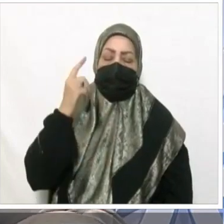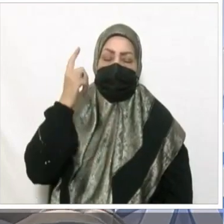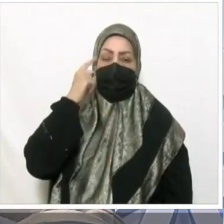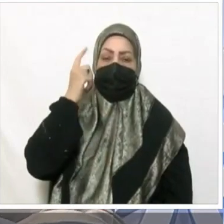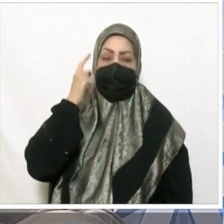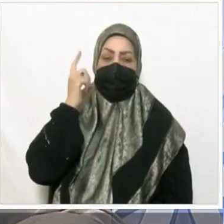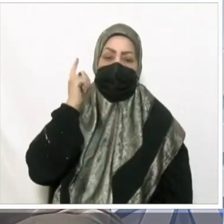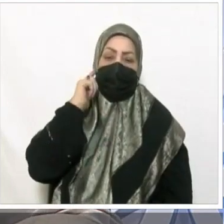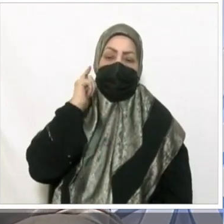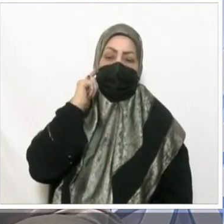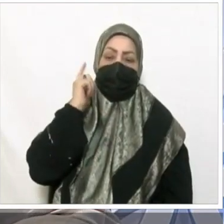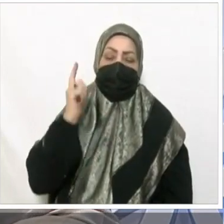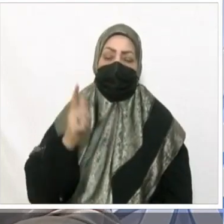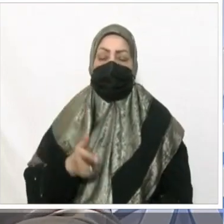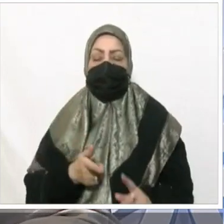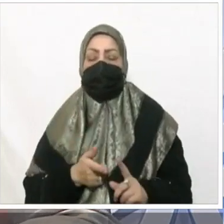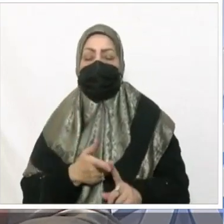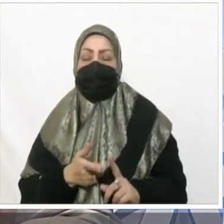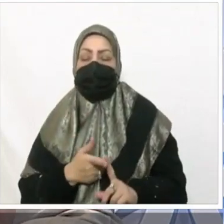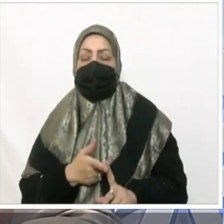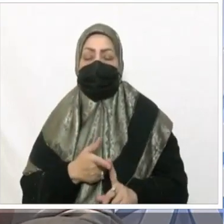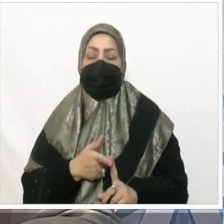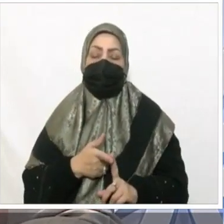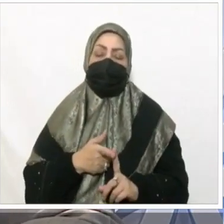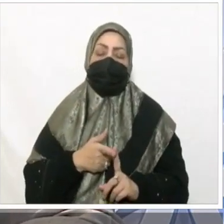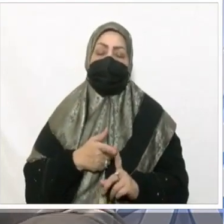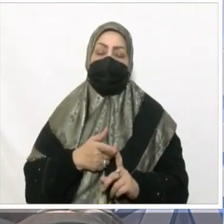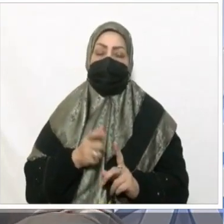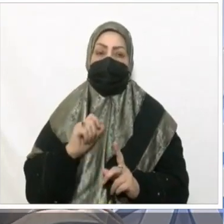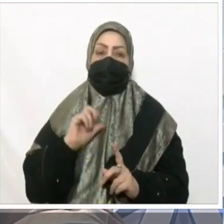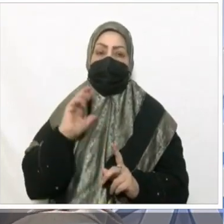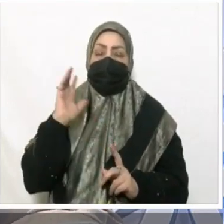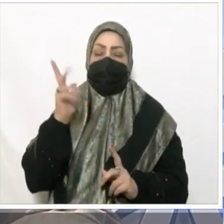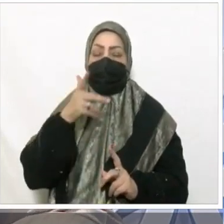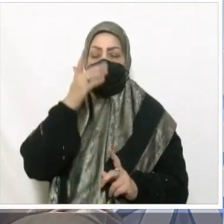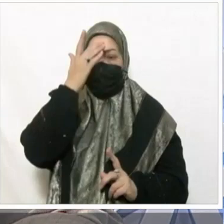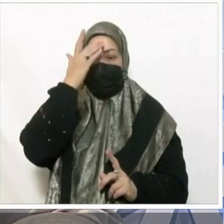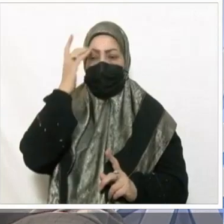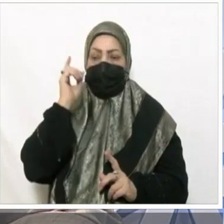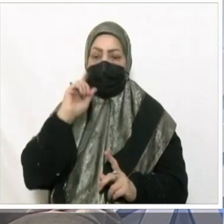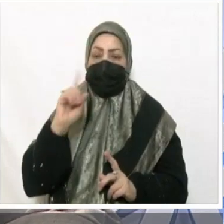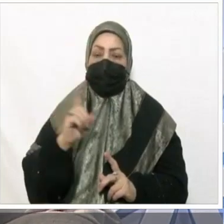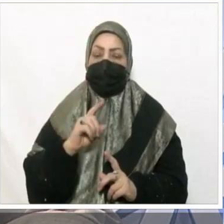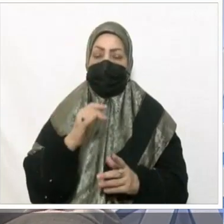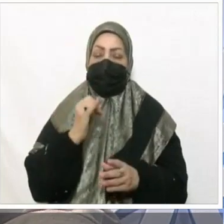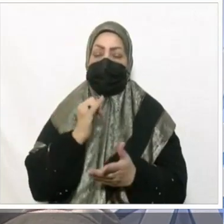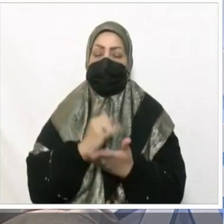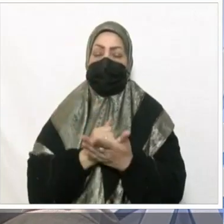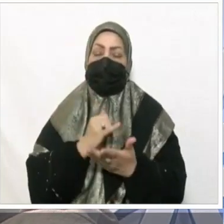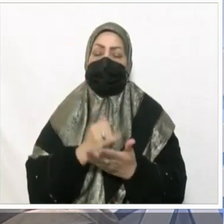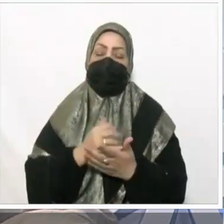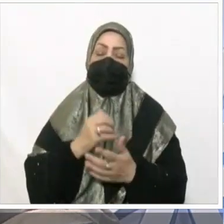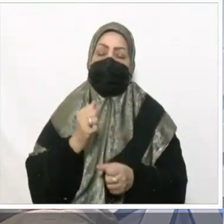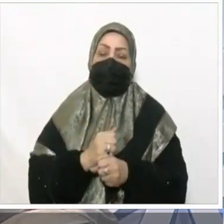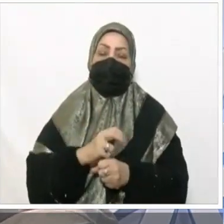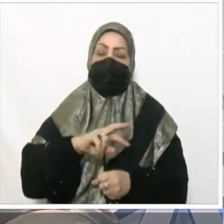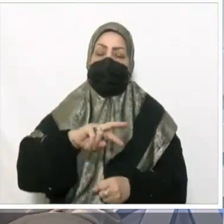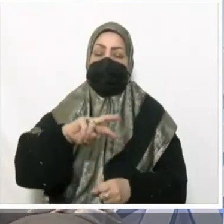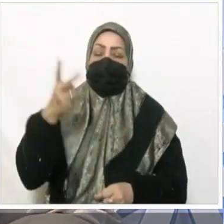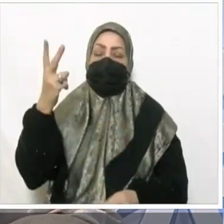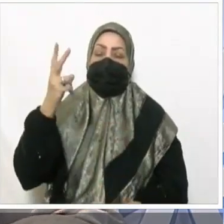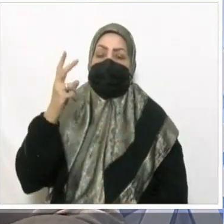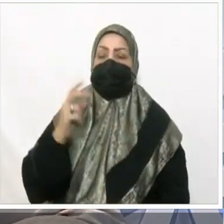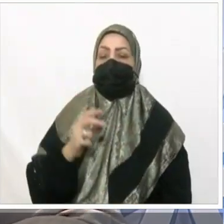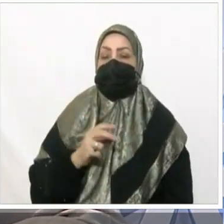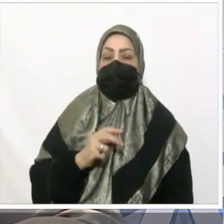وأغلب العلماء قالوا هذه ليس عليها العمل لأنها تخالف مخالفة لآية القرآن للآية، قال الله